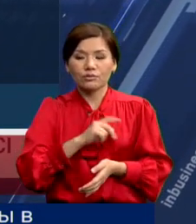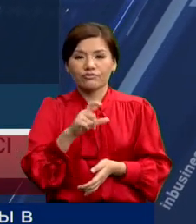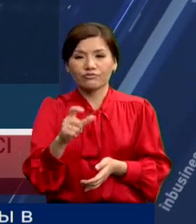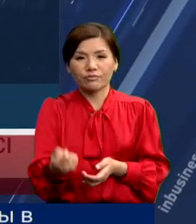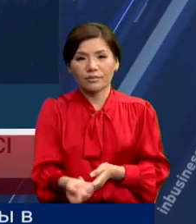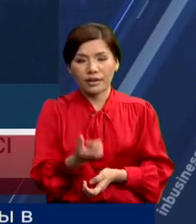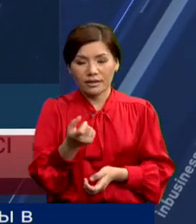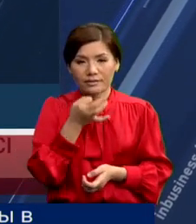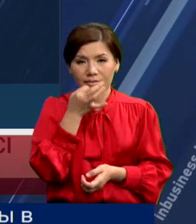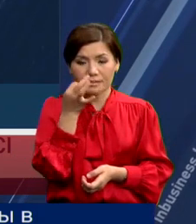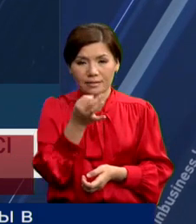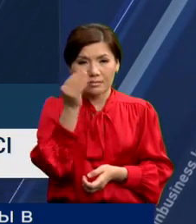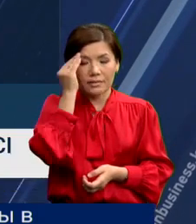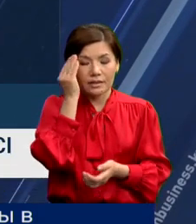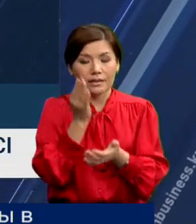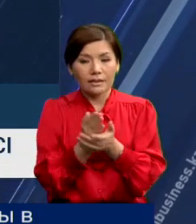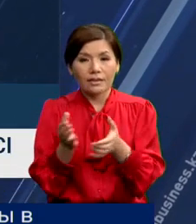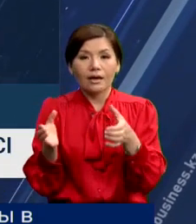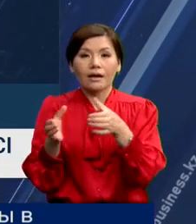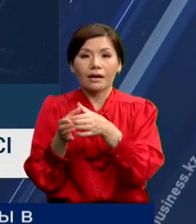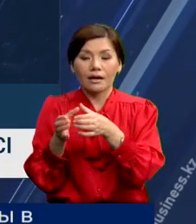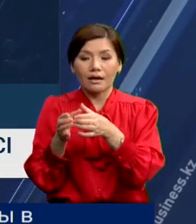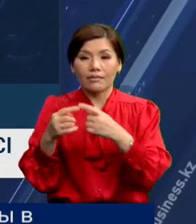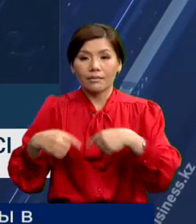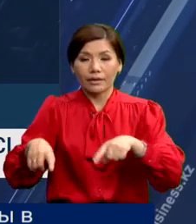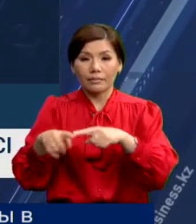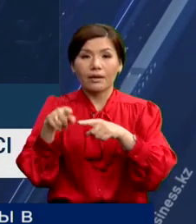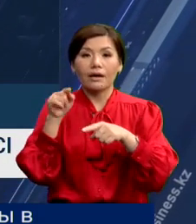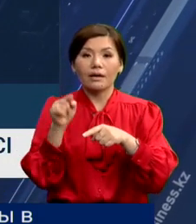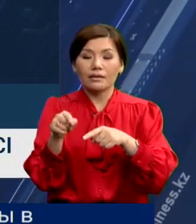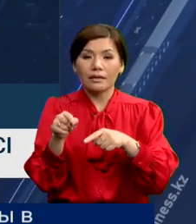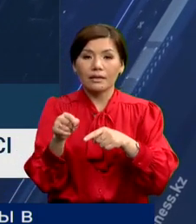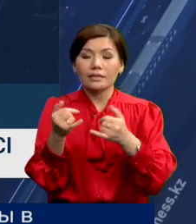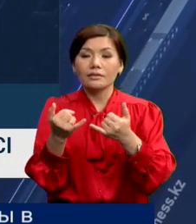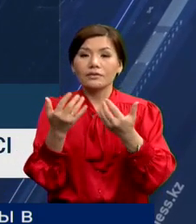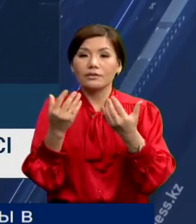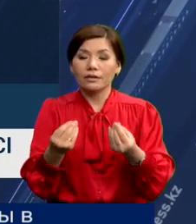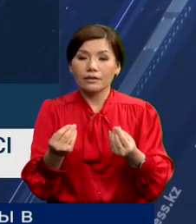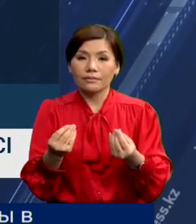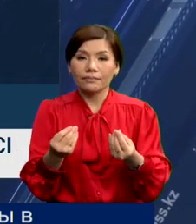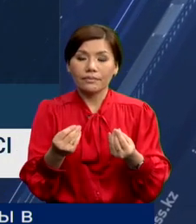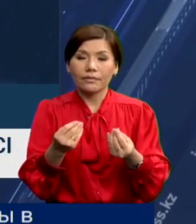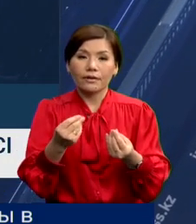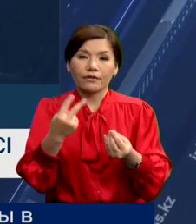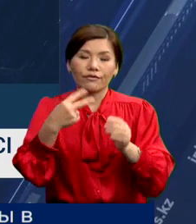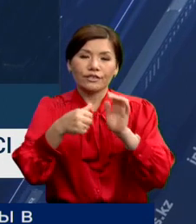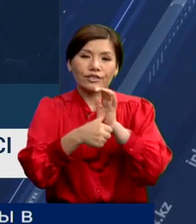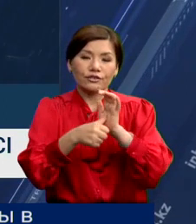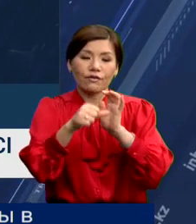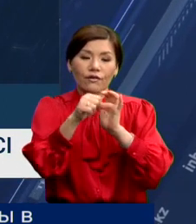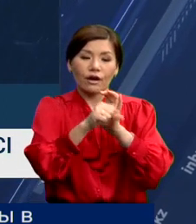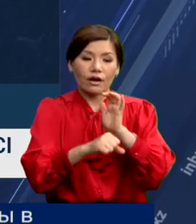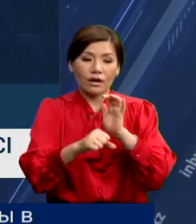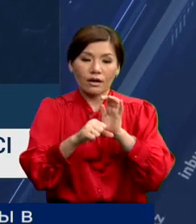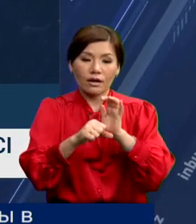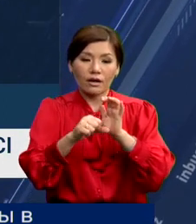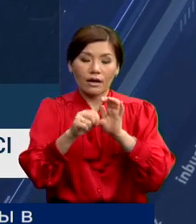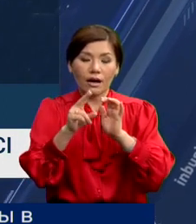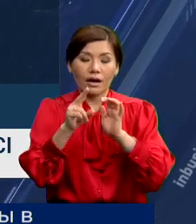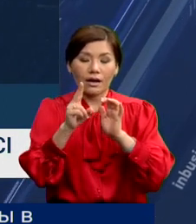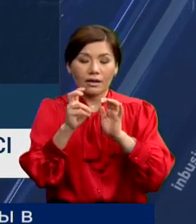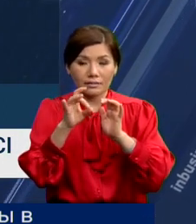деп мен өзім қалай есептеймін. Мердігер мекеме қазіргі таңда айтып отыр, осы 26 қазанға дейін толық аяқтап пайдалануға